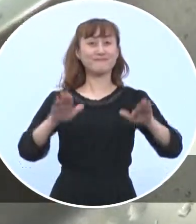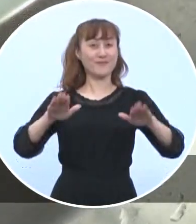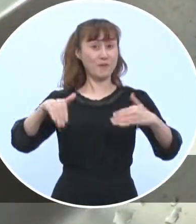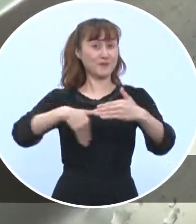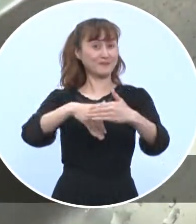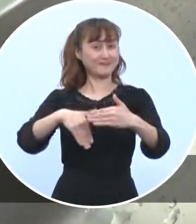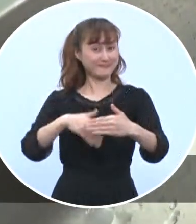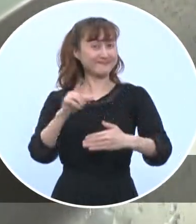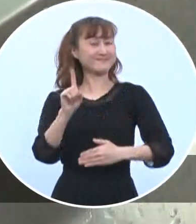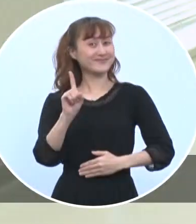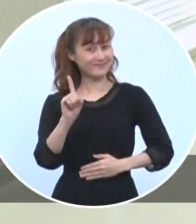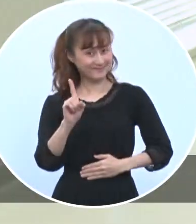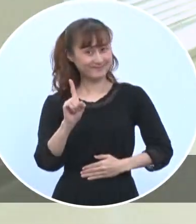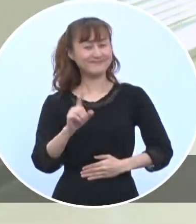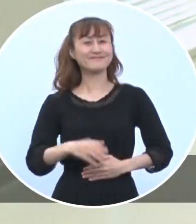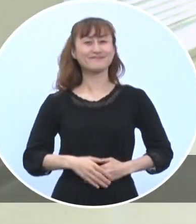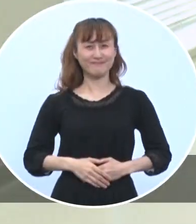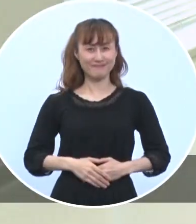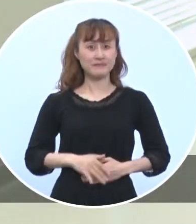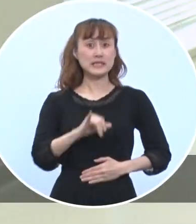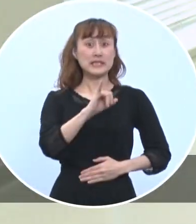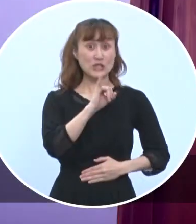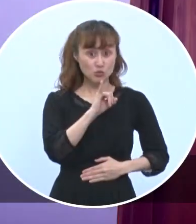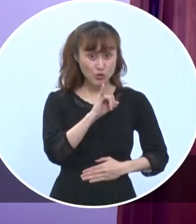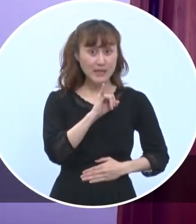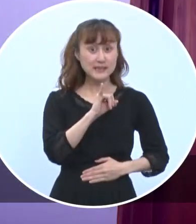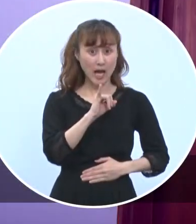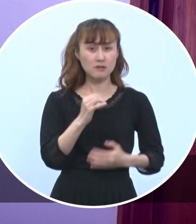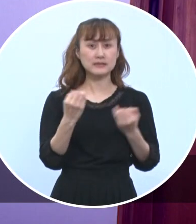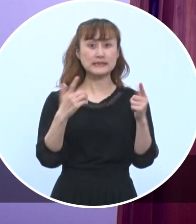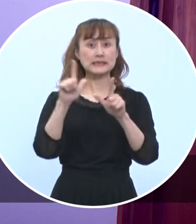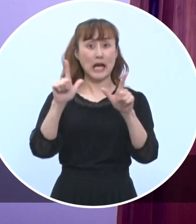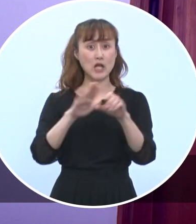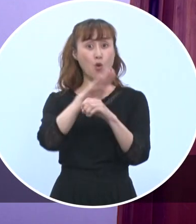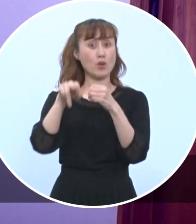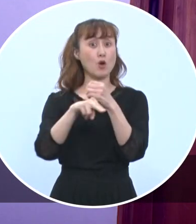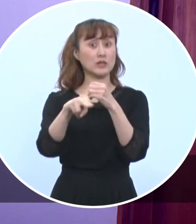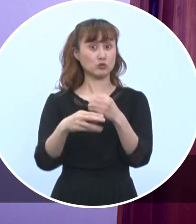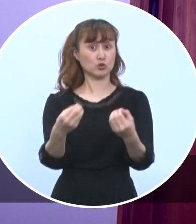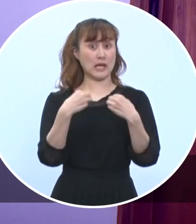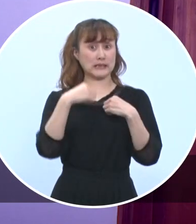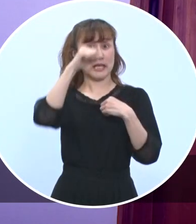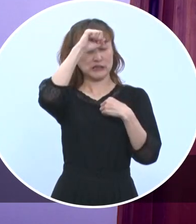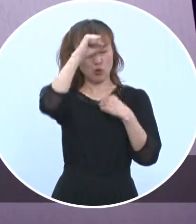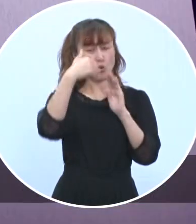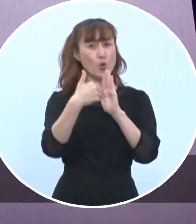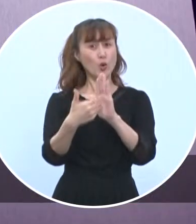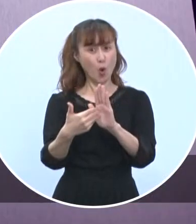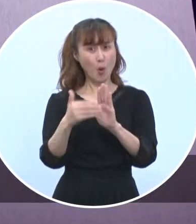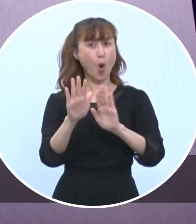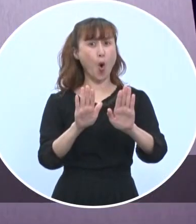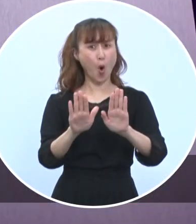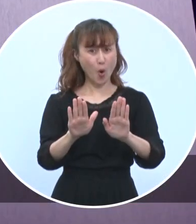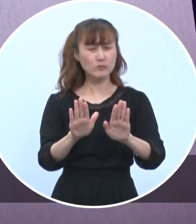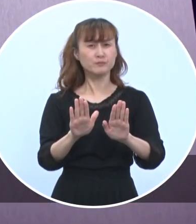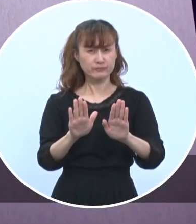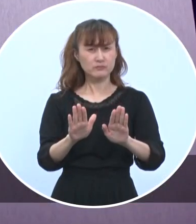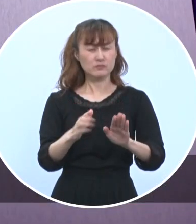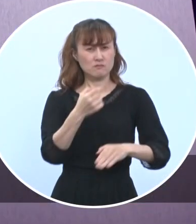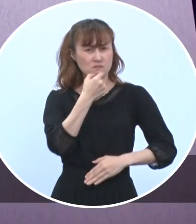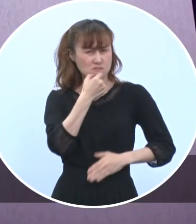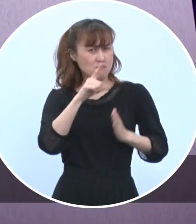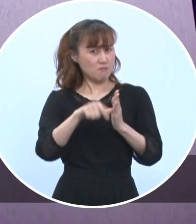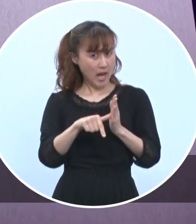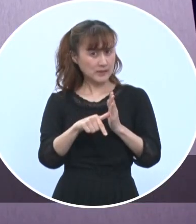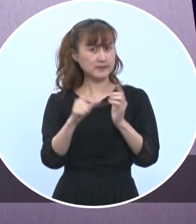今回のチャンネル四日市は、インフルエンザ、新型コロナウイルス感染症の予防や感染が疑われる際